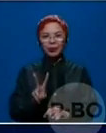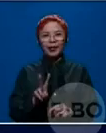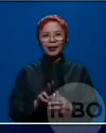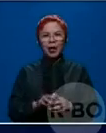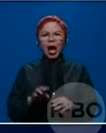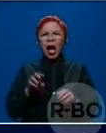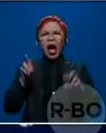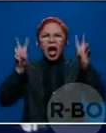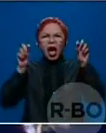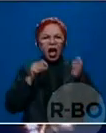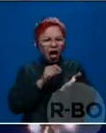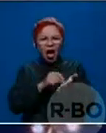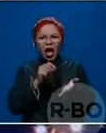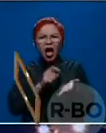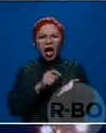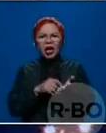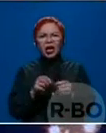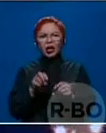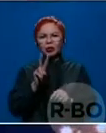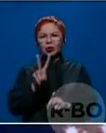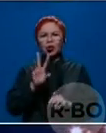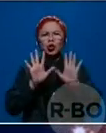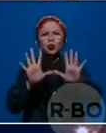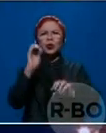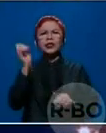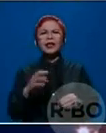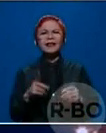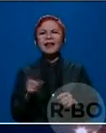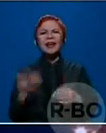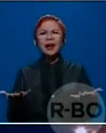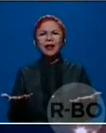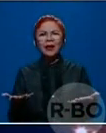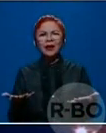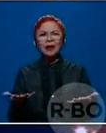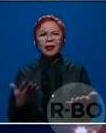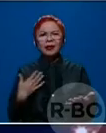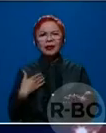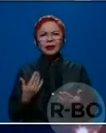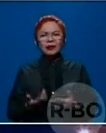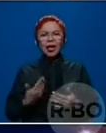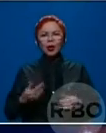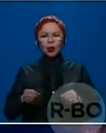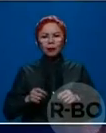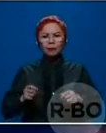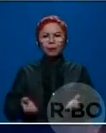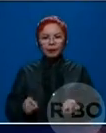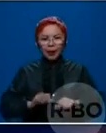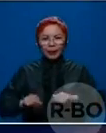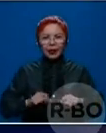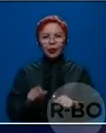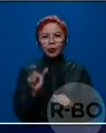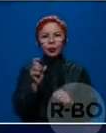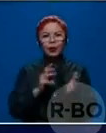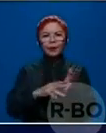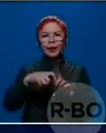mana saya ini membina UMKM sudah 15 tahun lebih angkanya kalau kita banding